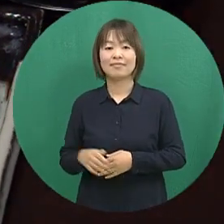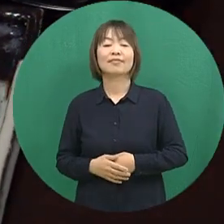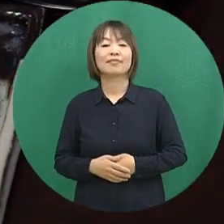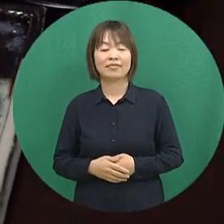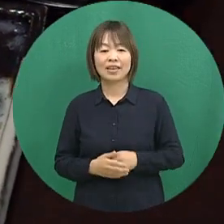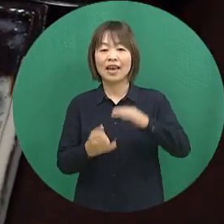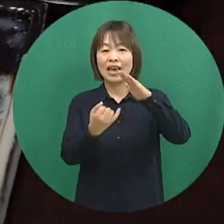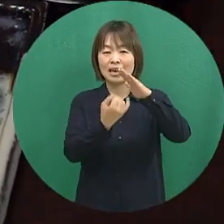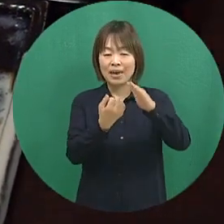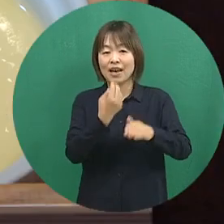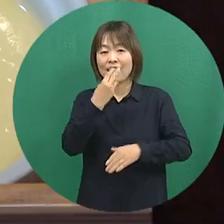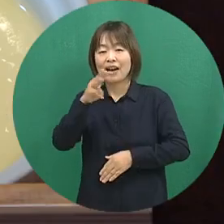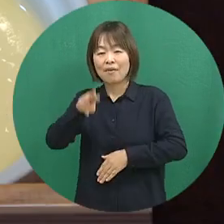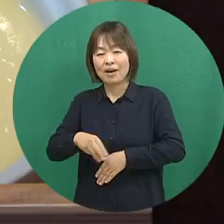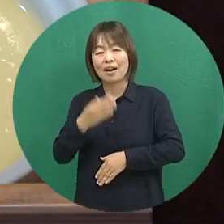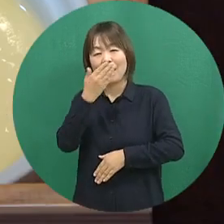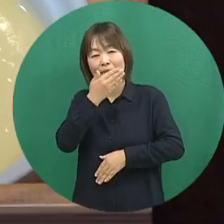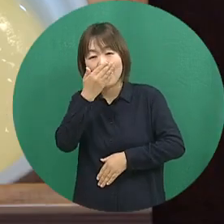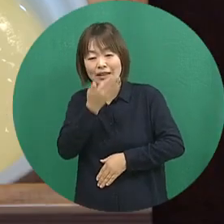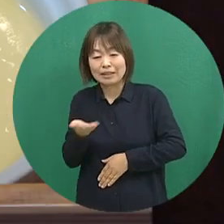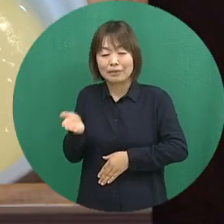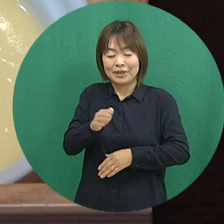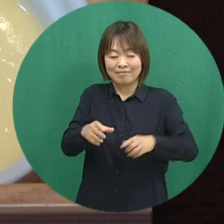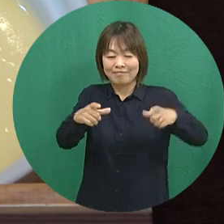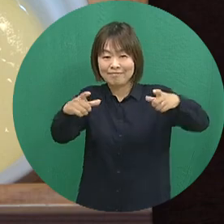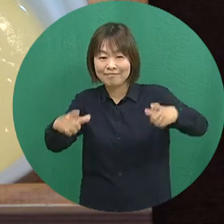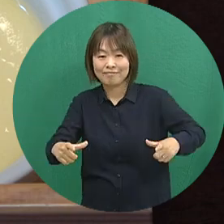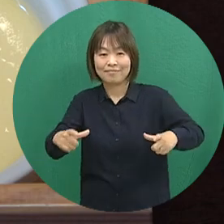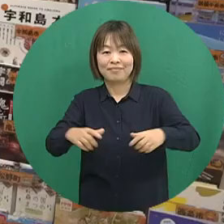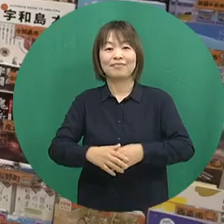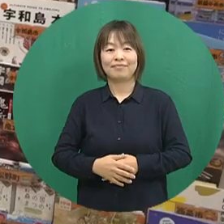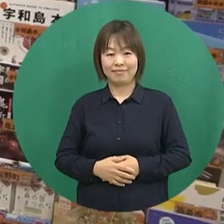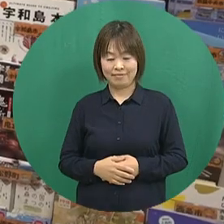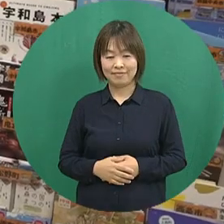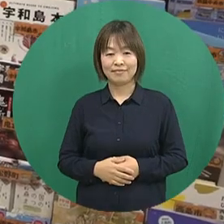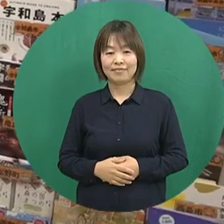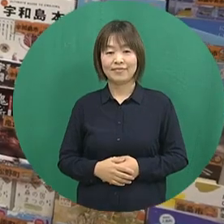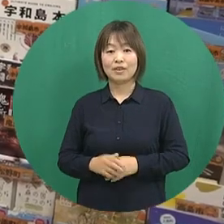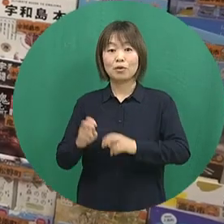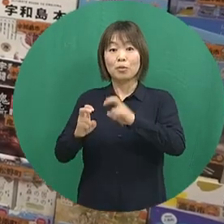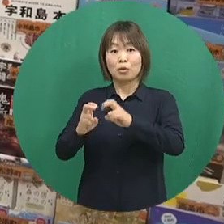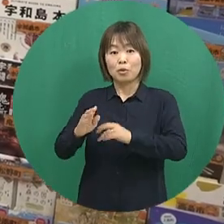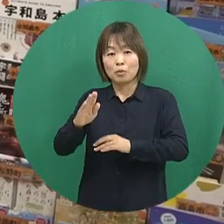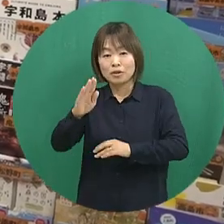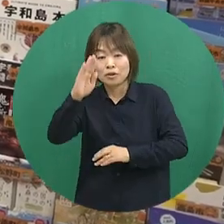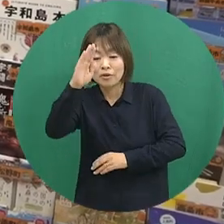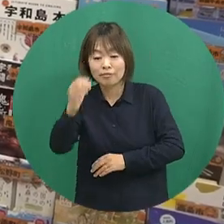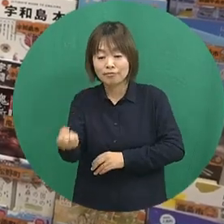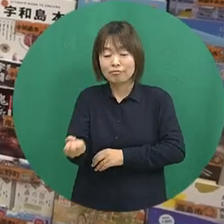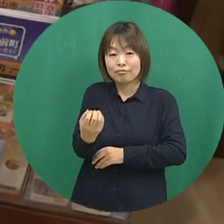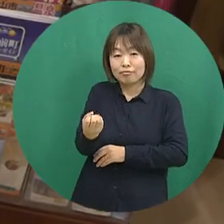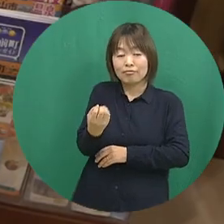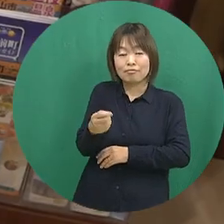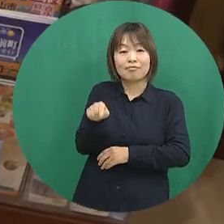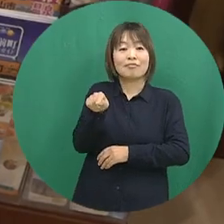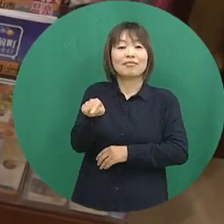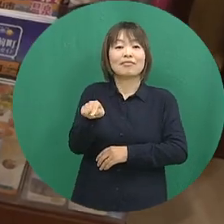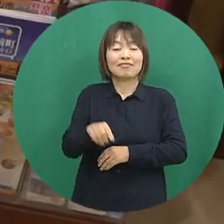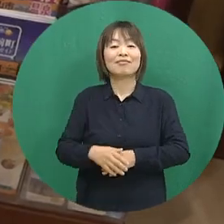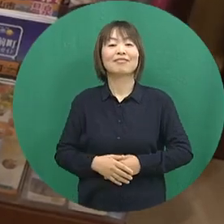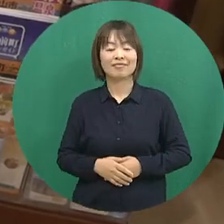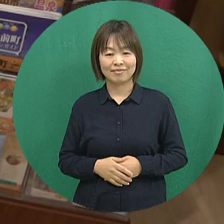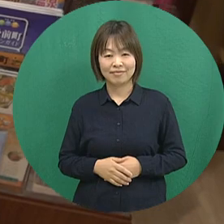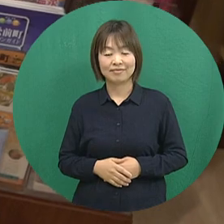。愛媛と香川の甘味がギュギュッと詰まっています。 こんにちは。 こんにちは。 ペッパーです。石口さん